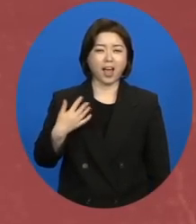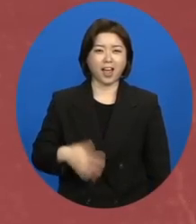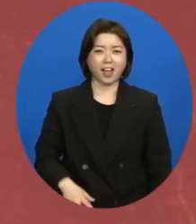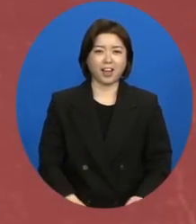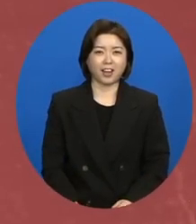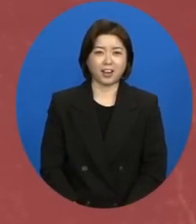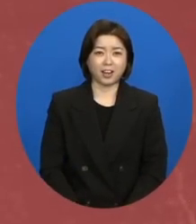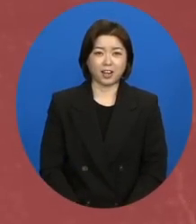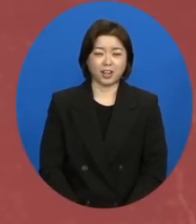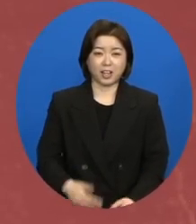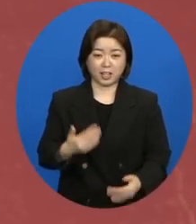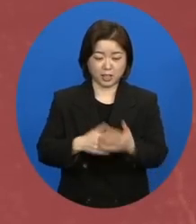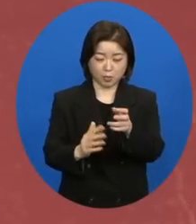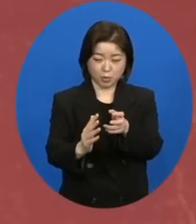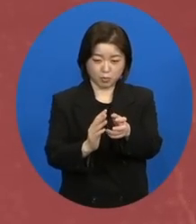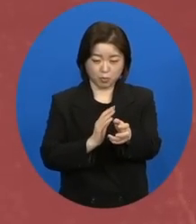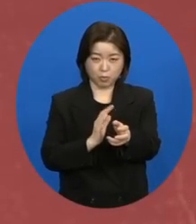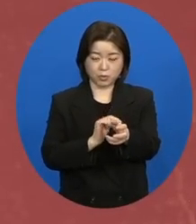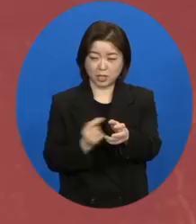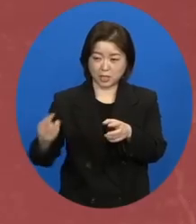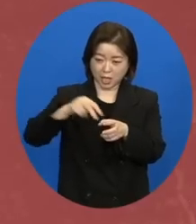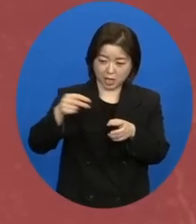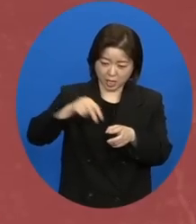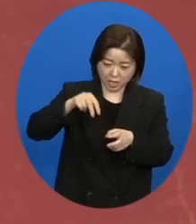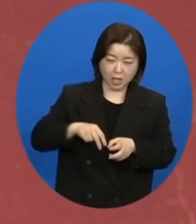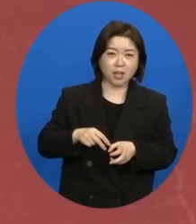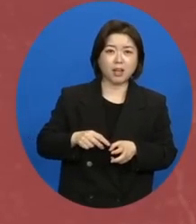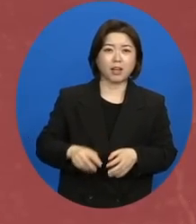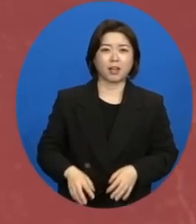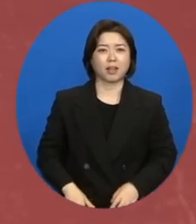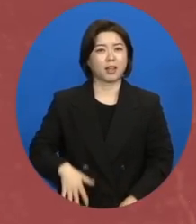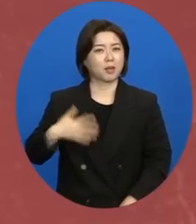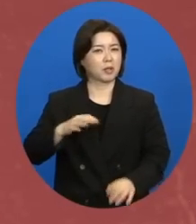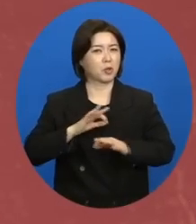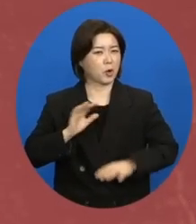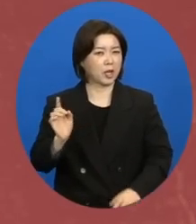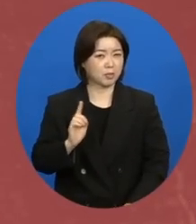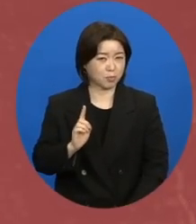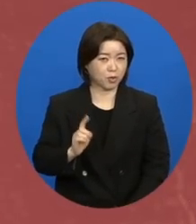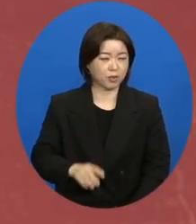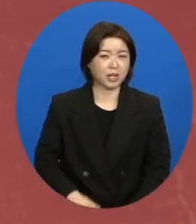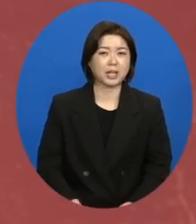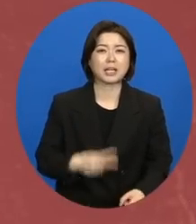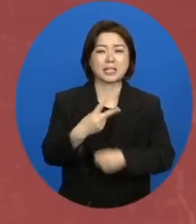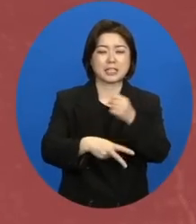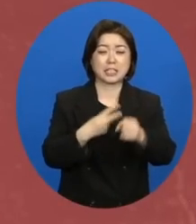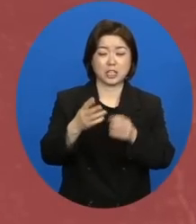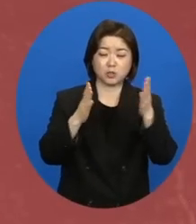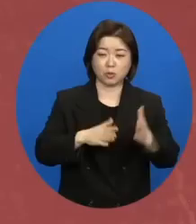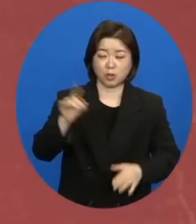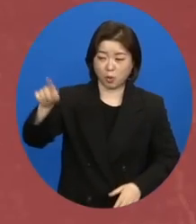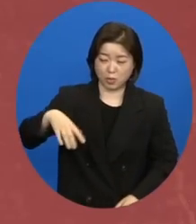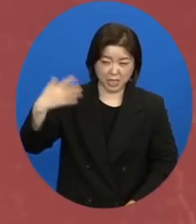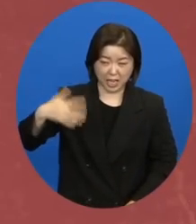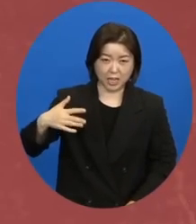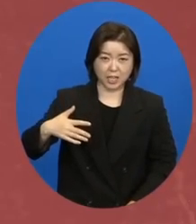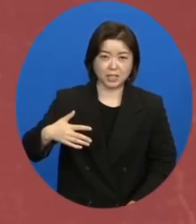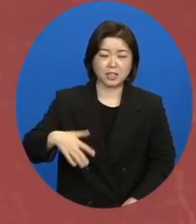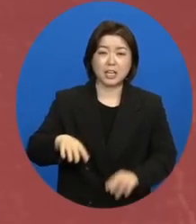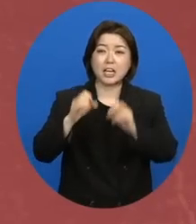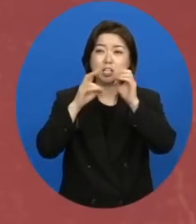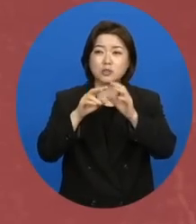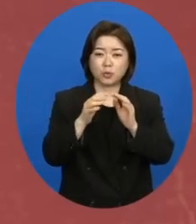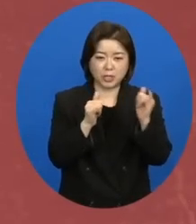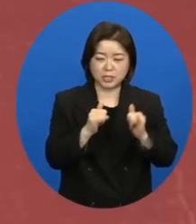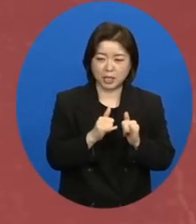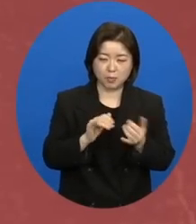그리고 나머지 봉고차까지 다시 태우고 가는데 놀란 게 뭐냐면 2년 동안 안 왔던 선교회원들이 놀러 간다고